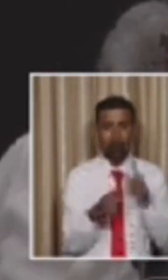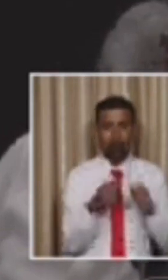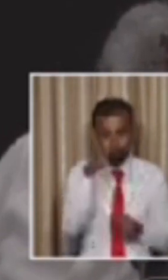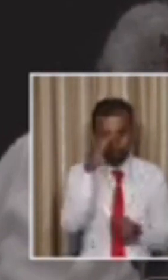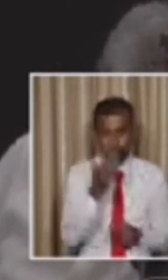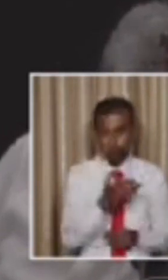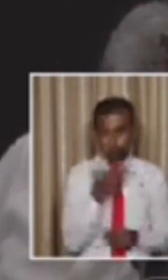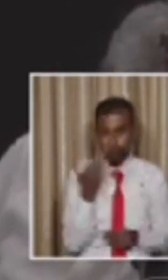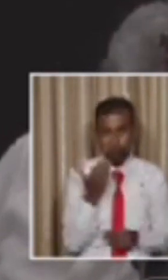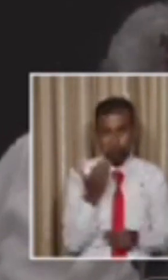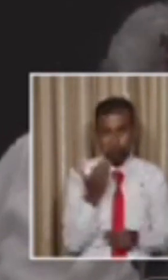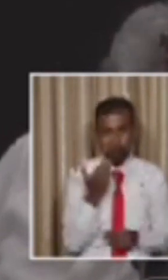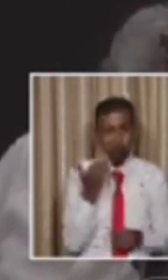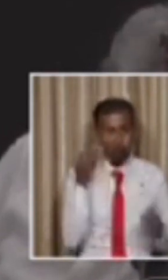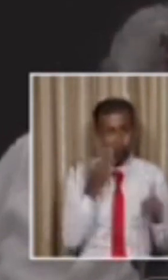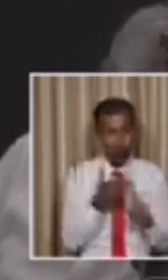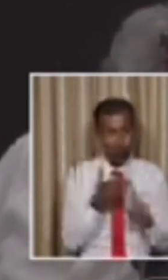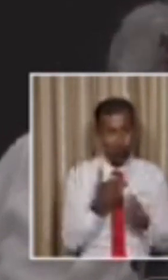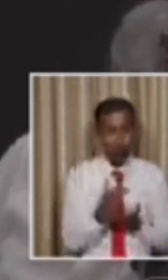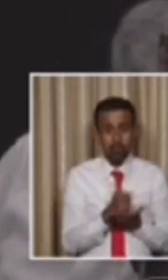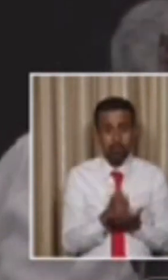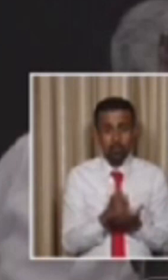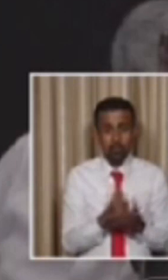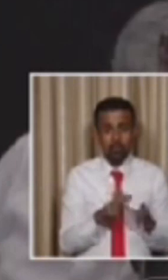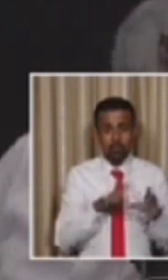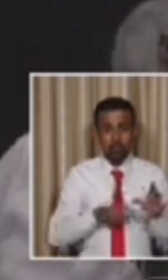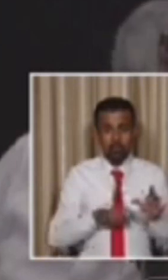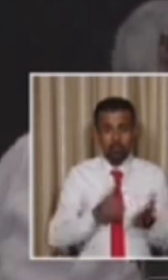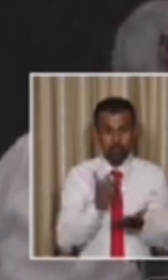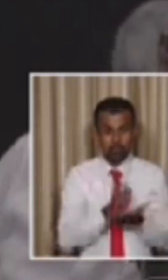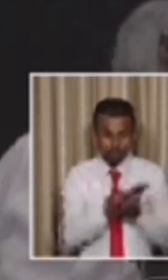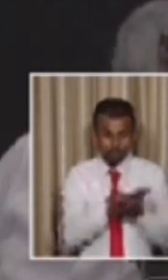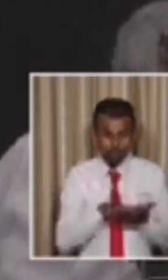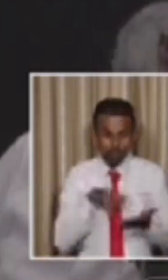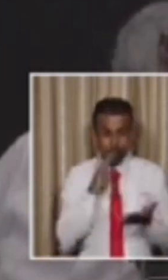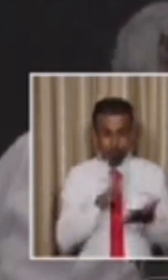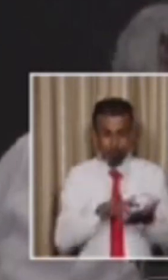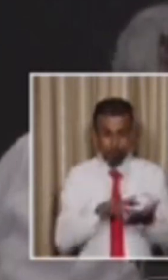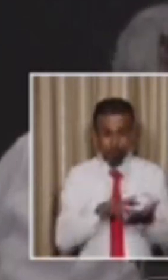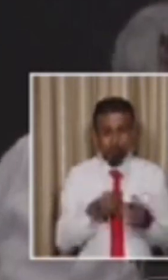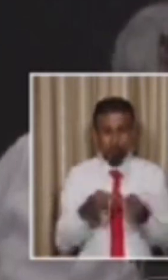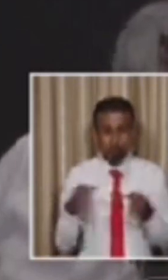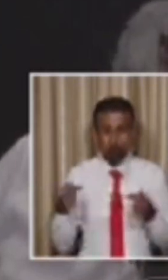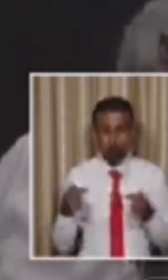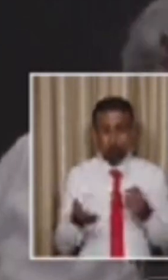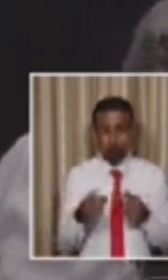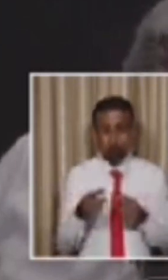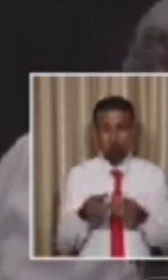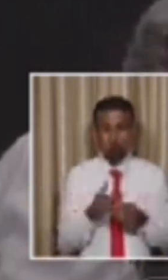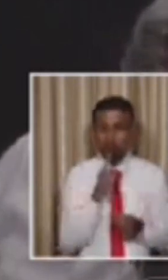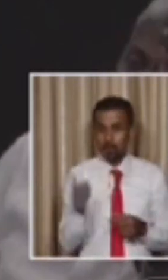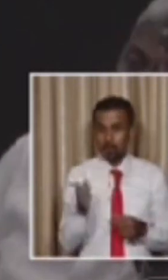පුළුවන් ඒ පිළිබඳව සම්පූර්ණ ඉල්ලාසීමේ ලිපි ටික බලලා එක්කෝ විපක්ෂයේ මන්ත්‍රීවරුන් අස් වෙලා තියෙන විපක්ෂයට දැනුම් දෙන්න